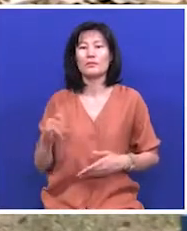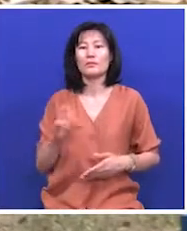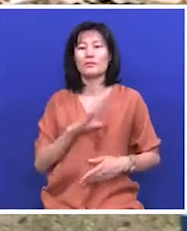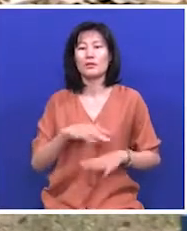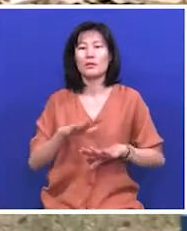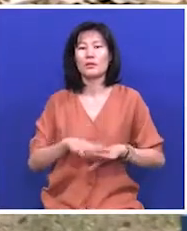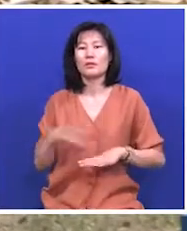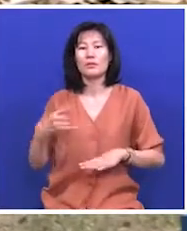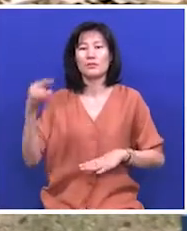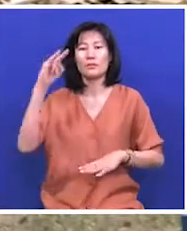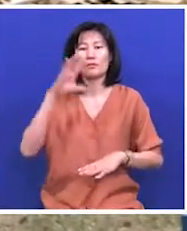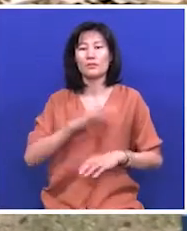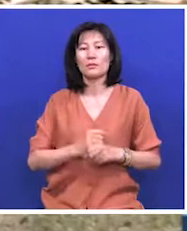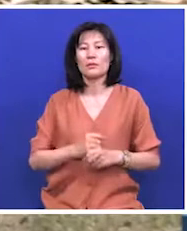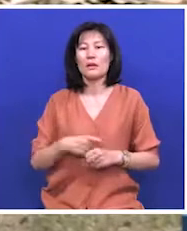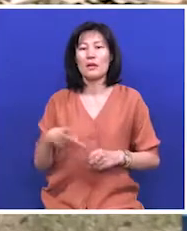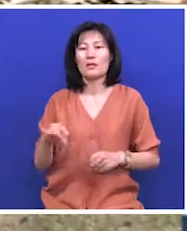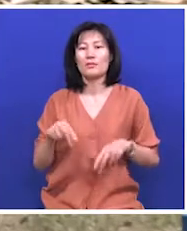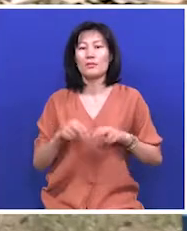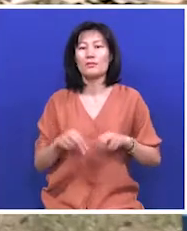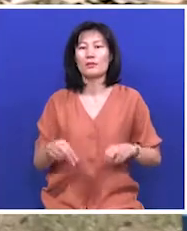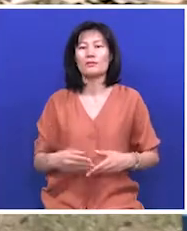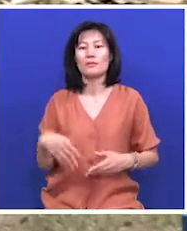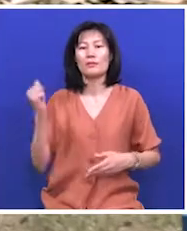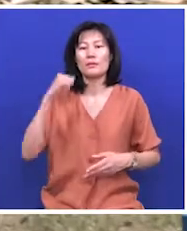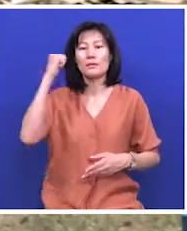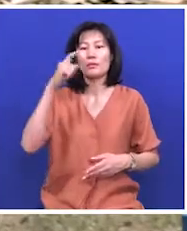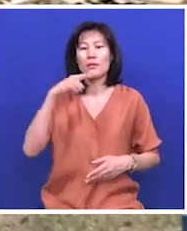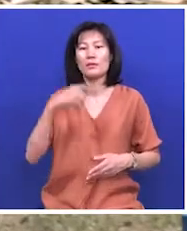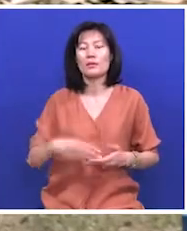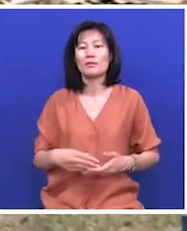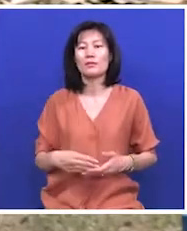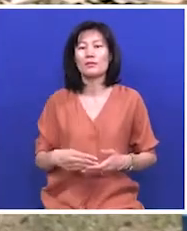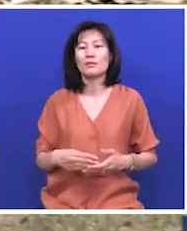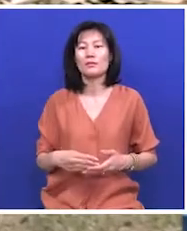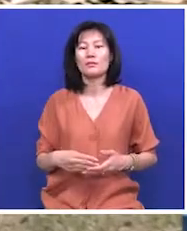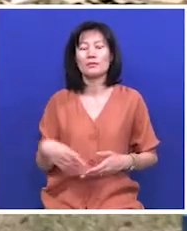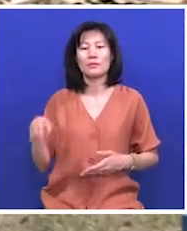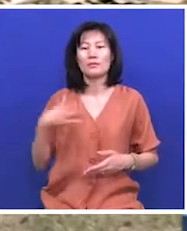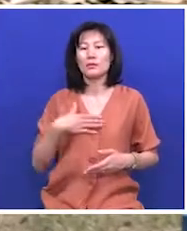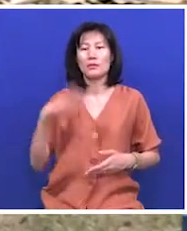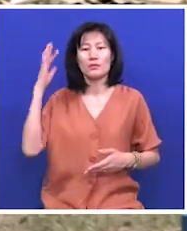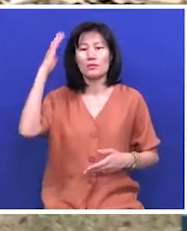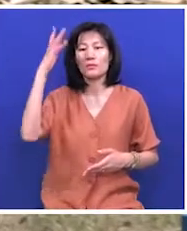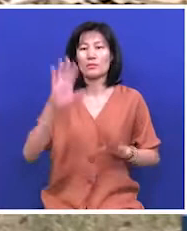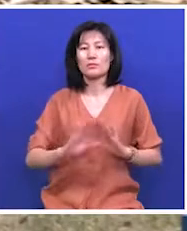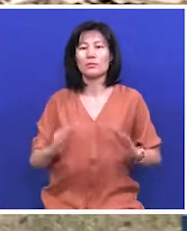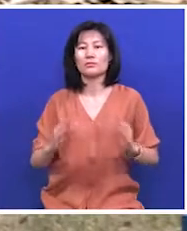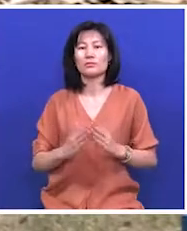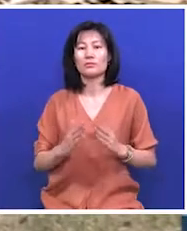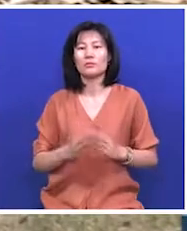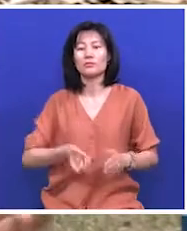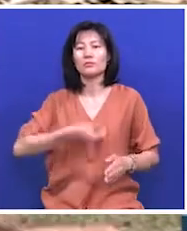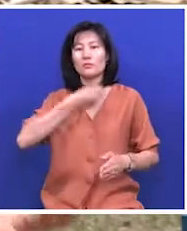Алла разы болсын, халқыма, қазағыма, елбасыма, президентіме рахмет айтамын. Ойламаған жерден үйлі болып тұрмын.